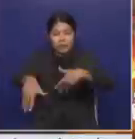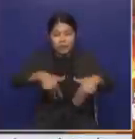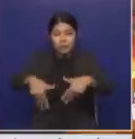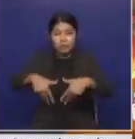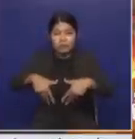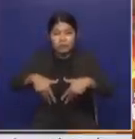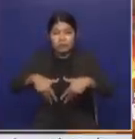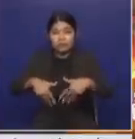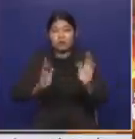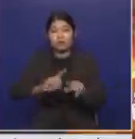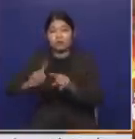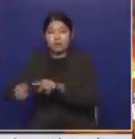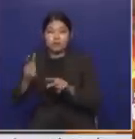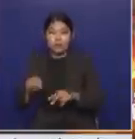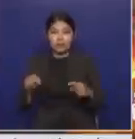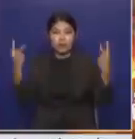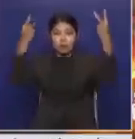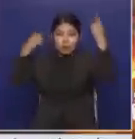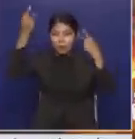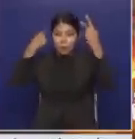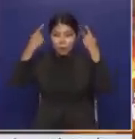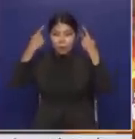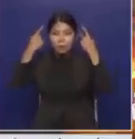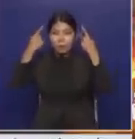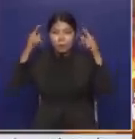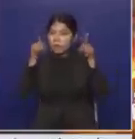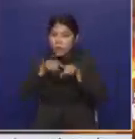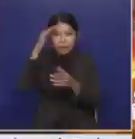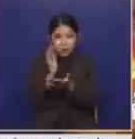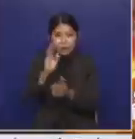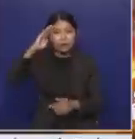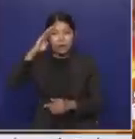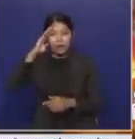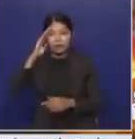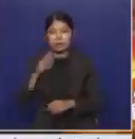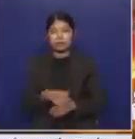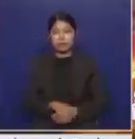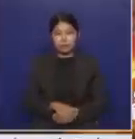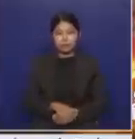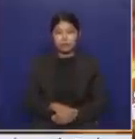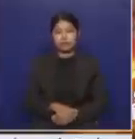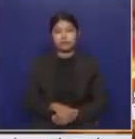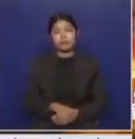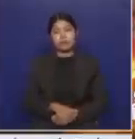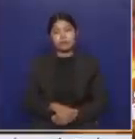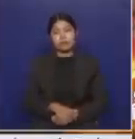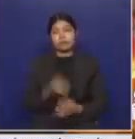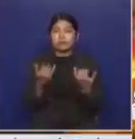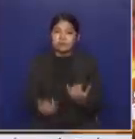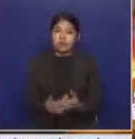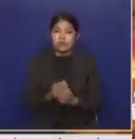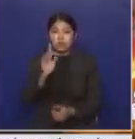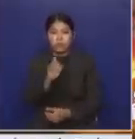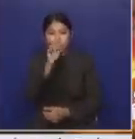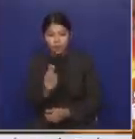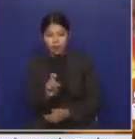กันทุกๆคนในจะนัดกันตัดผมเกรียนกันมาทรงเดียวกันแบบนี้มีพฤติกรรมเหล่านี้ถูกตั้งข้อ